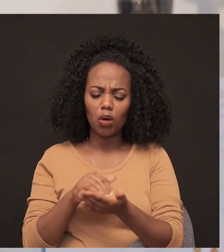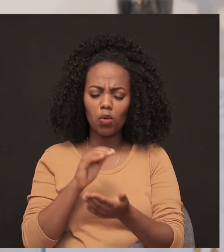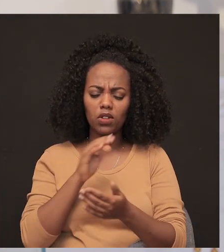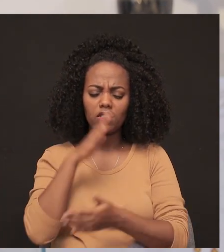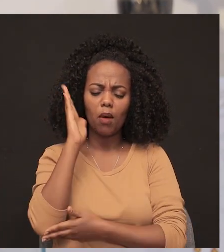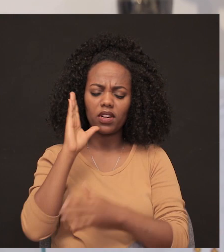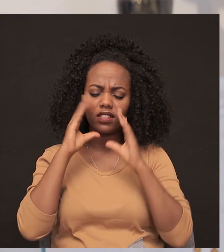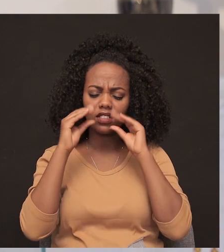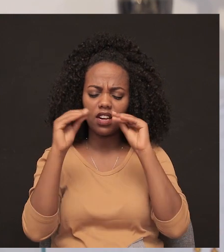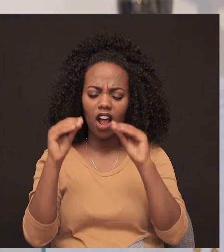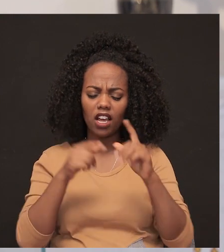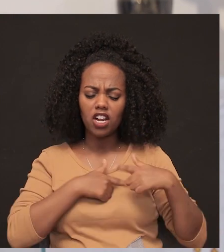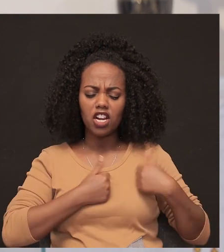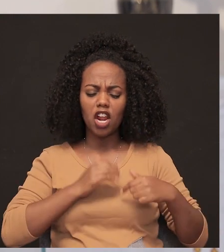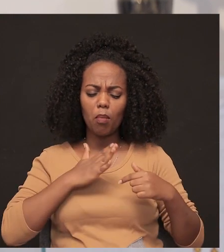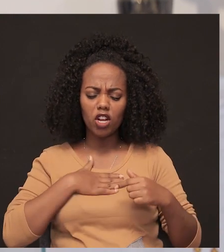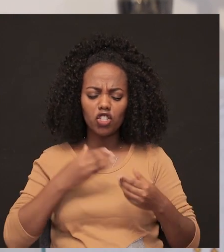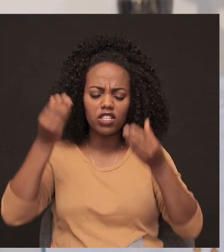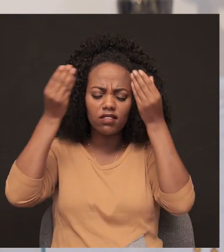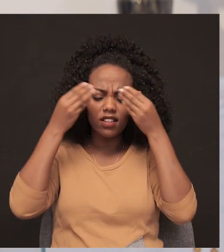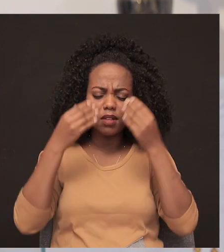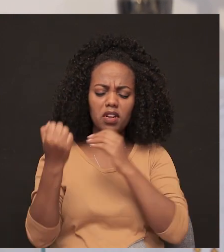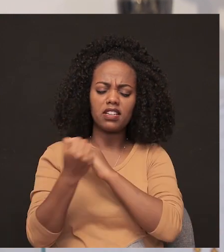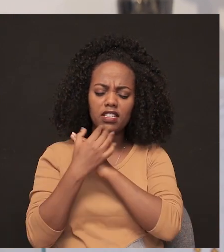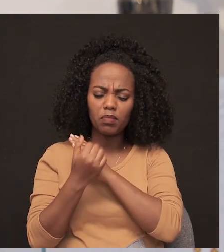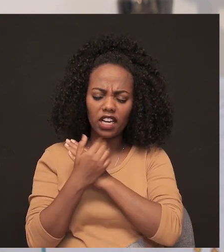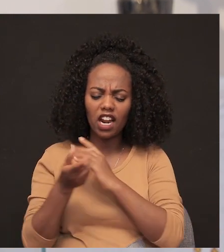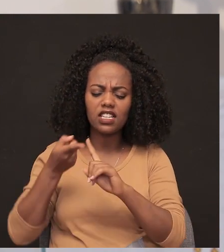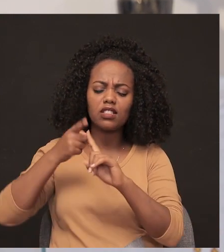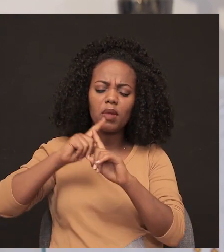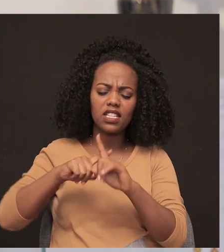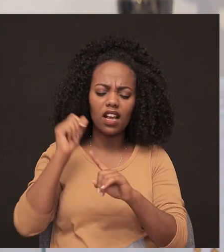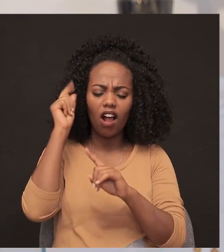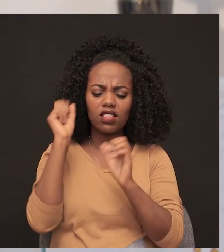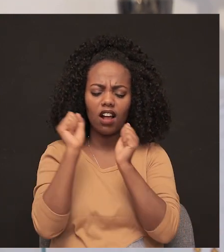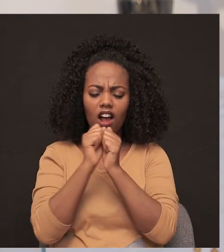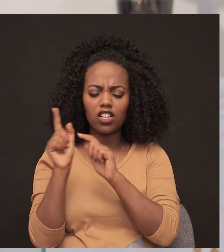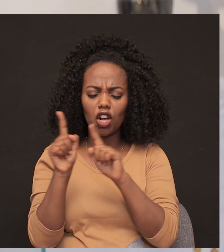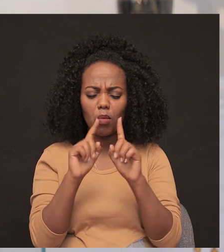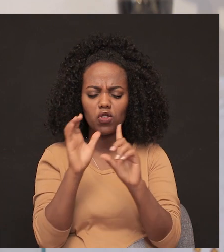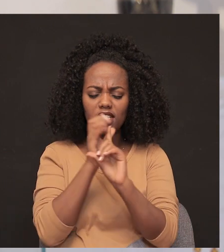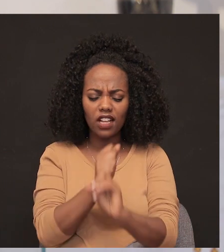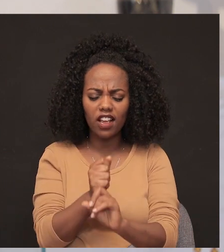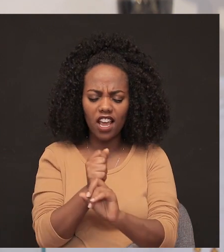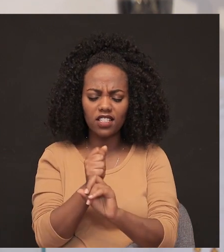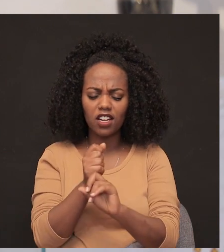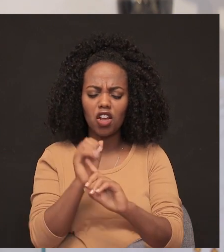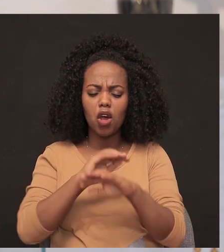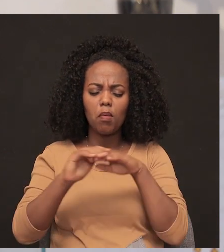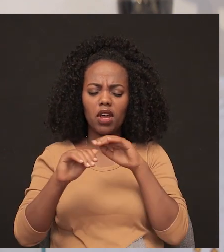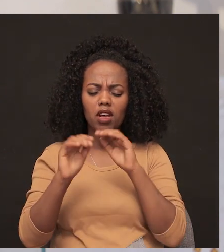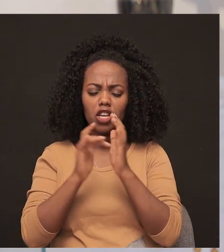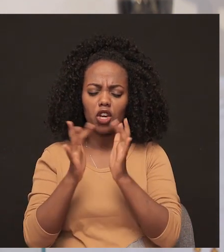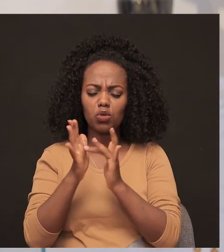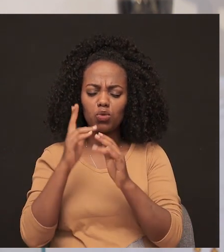እንድትናገረን፣ ለልባችን እንድታስተምረን፣ እንድትመክረን፣ እንድትመልሰን፣ ካንተ ጋር ደግሞ እንድታያይዘን በልጅ በኢየሱስ